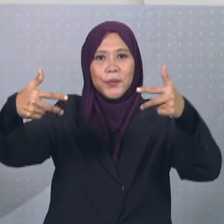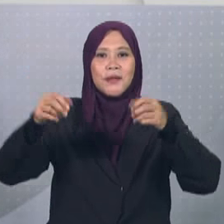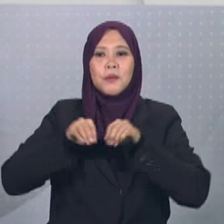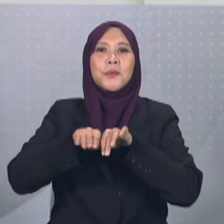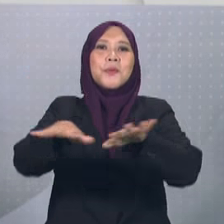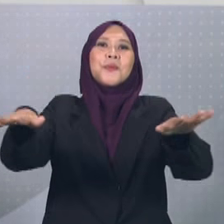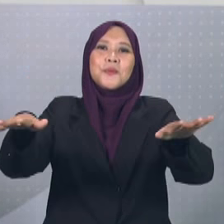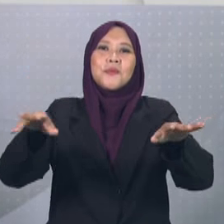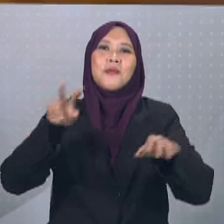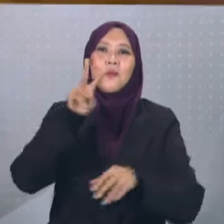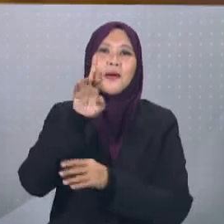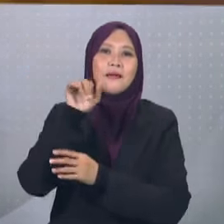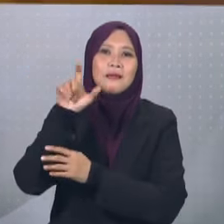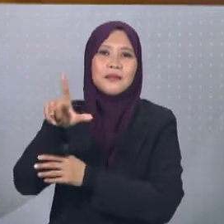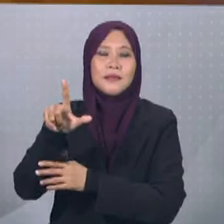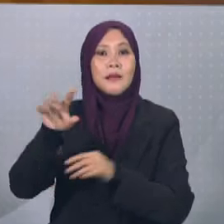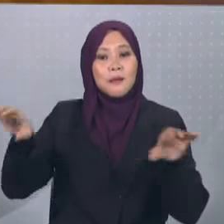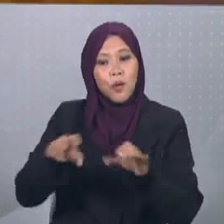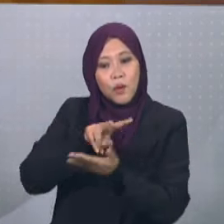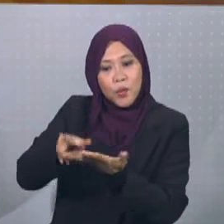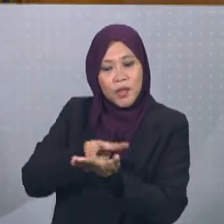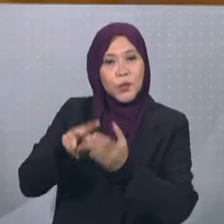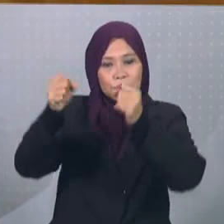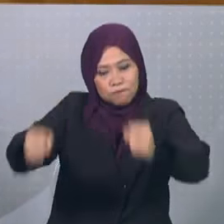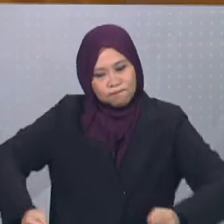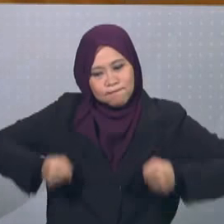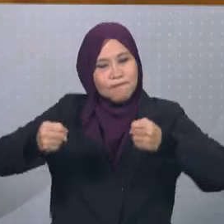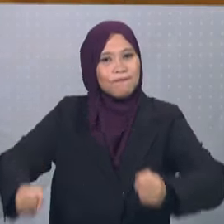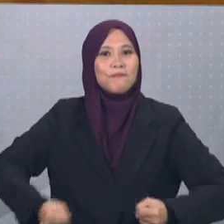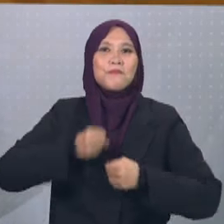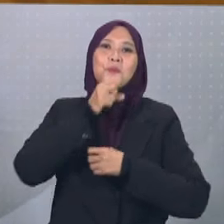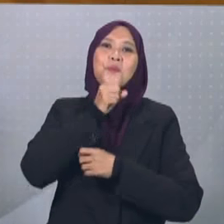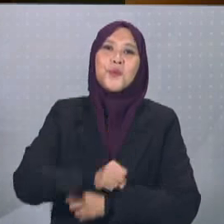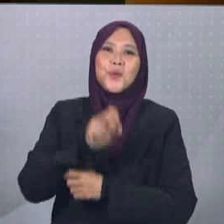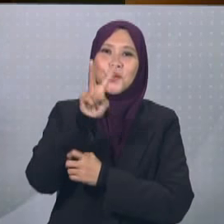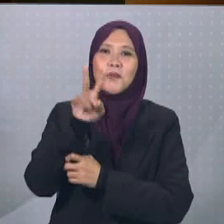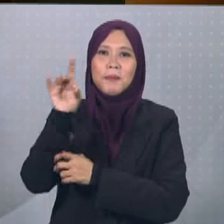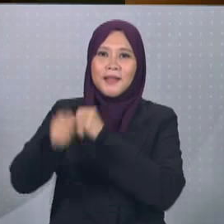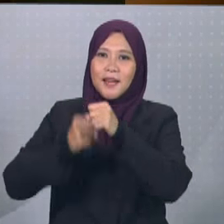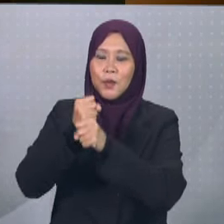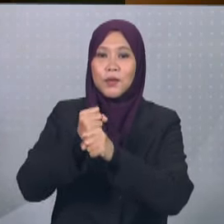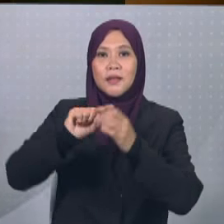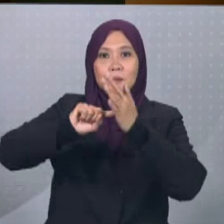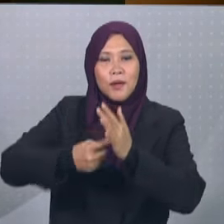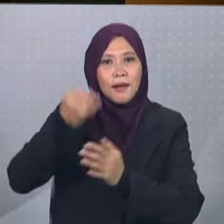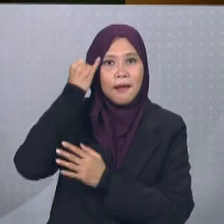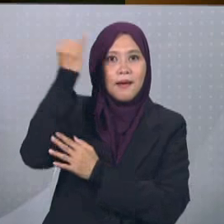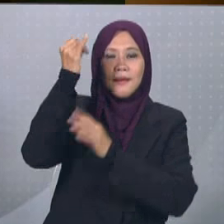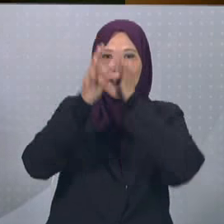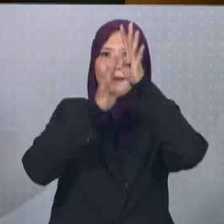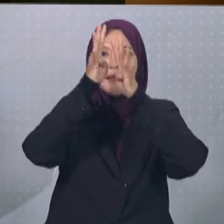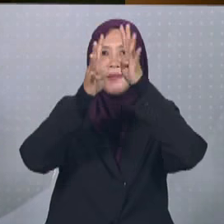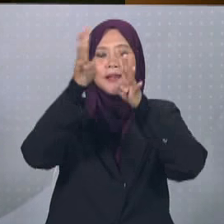viral. Pembuat video dan peluncur ski amatur berusia 28 tahun itu berkata dia telah mencetuskan